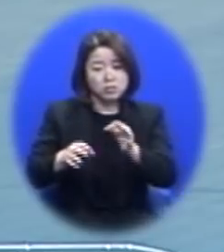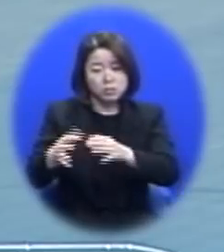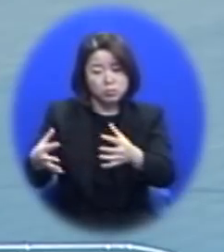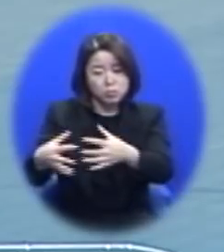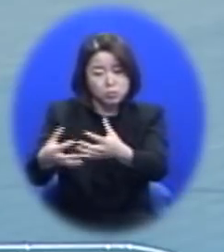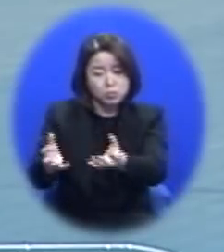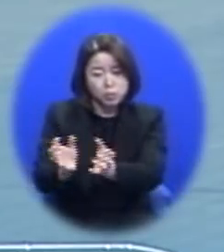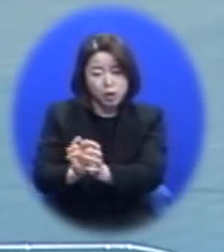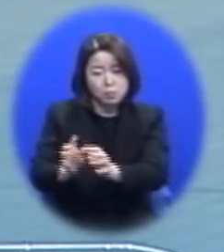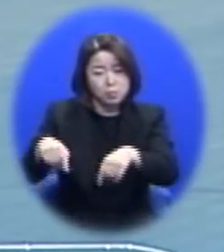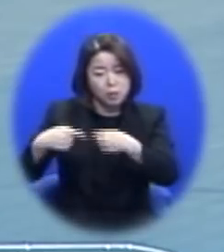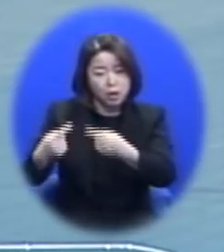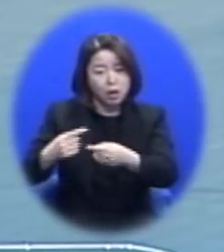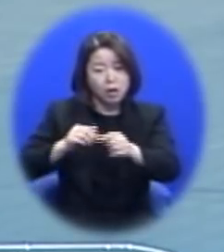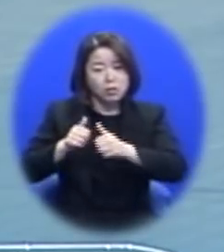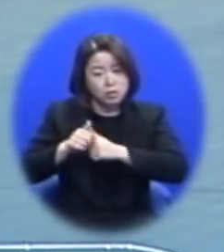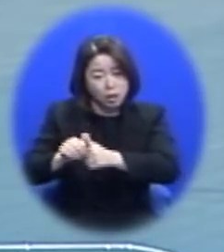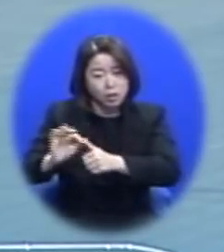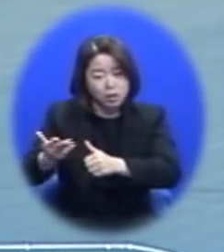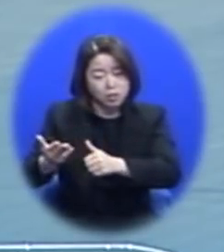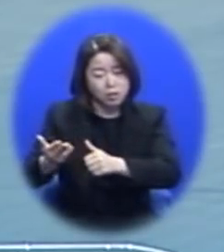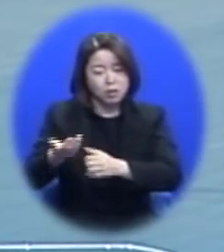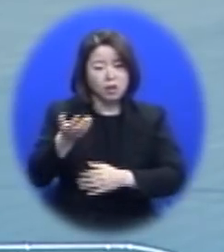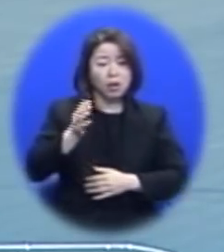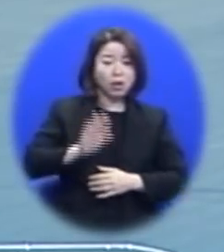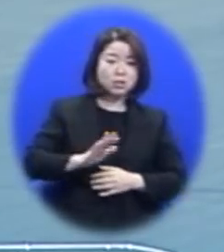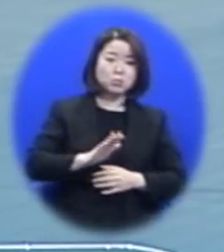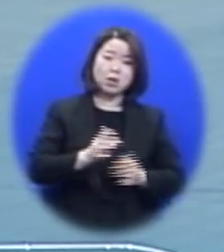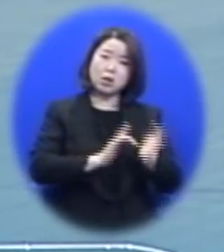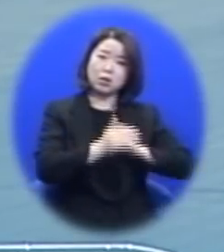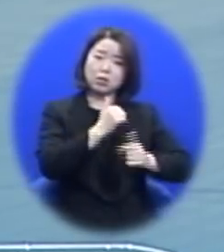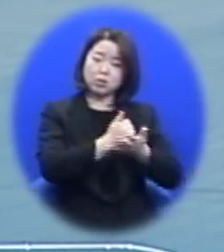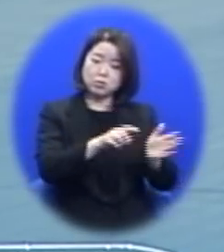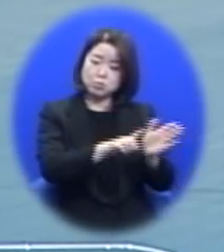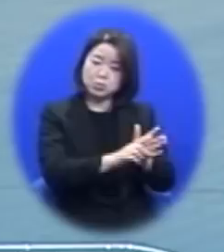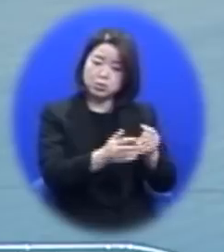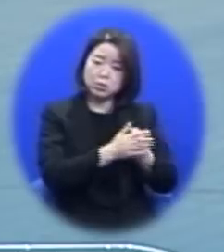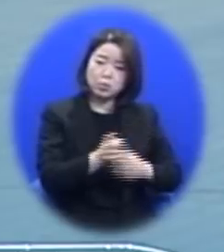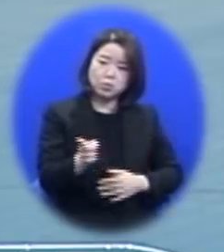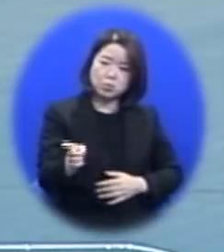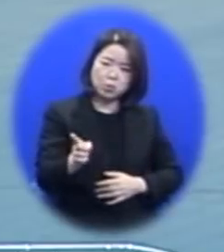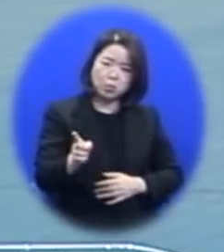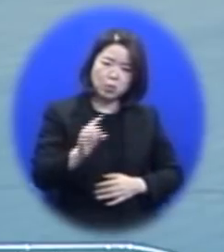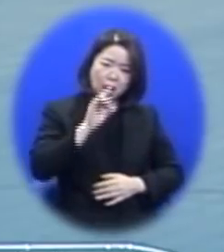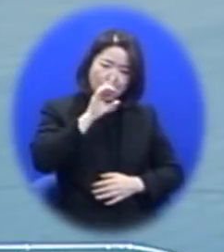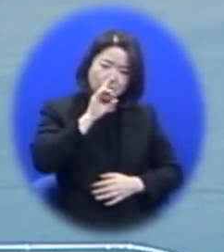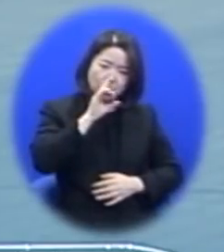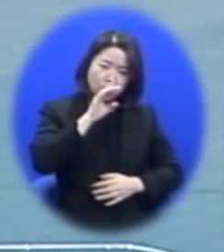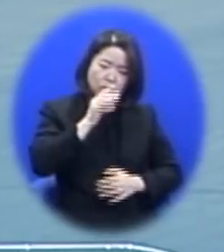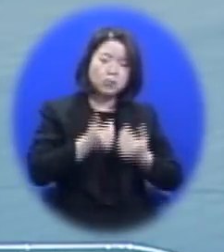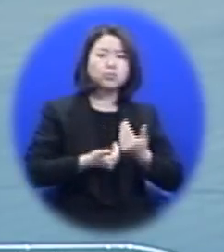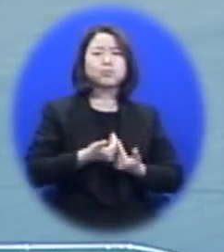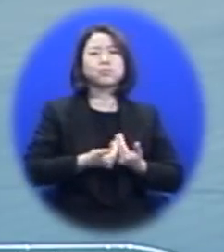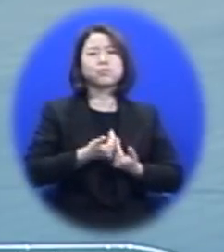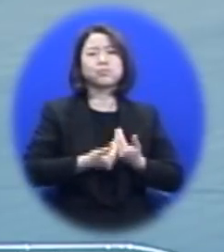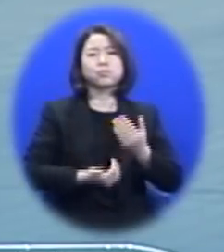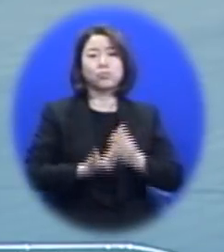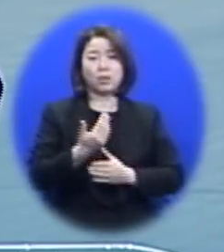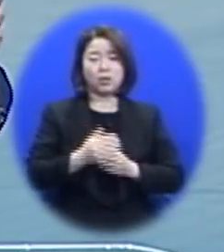것 같고, 예수를 믿었으니 이제는 그렇게 하지 말아야 될 것 같고, 이런 갈등이 있었습니다.